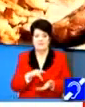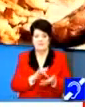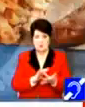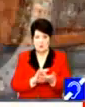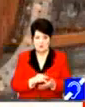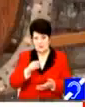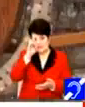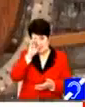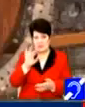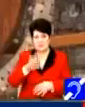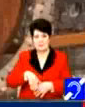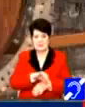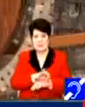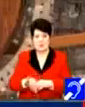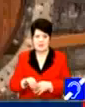hotare.